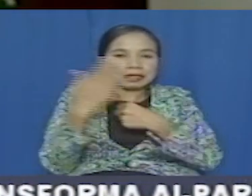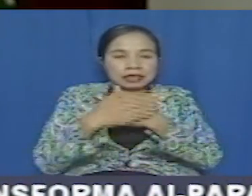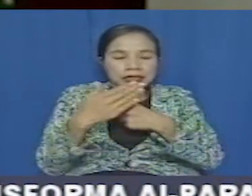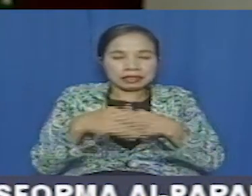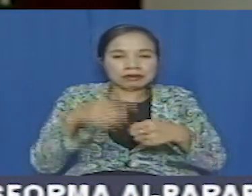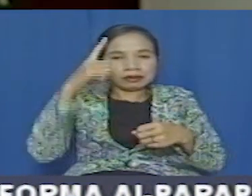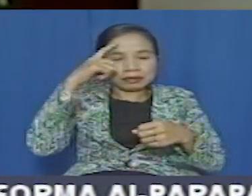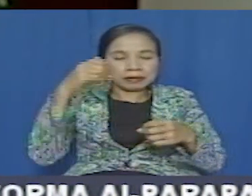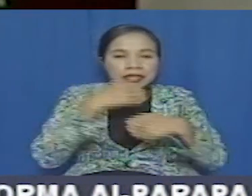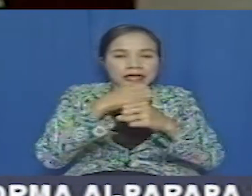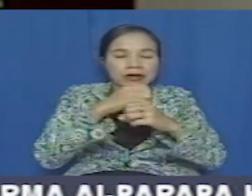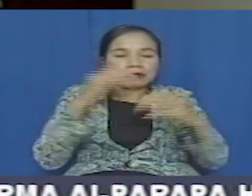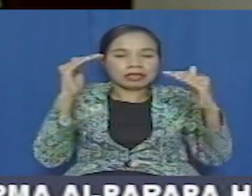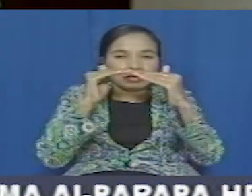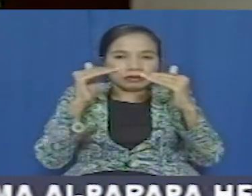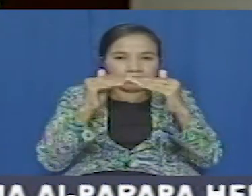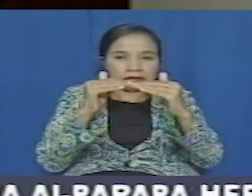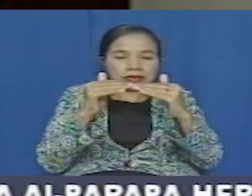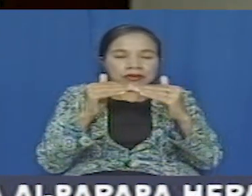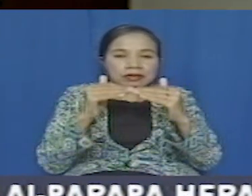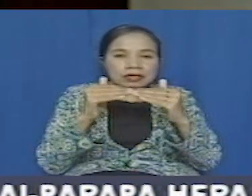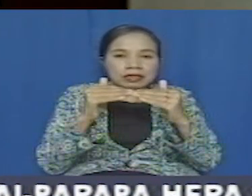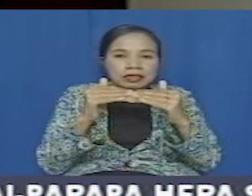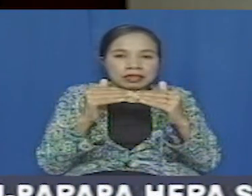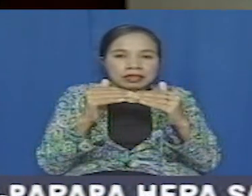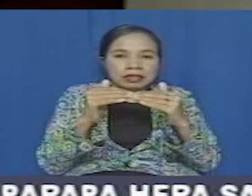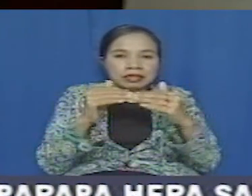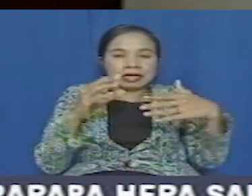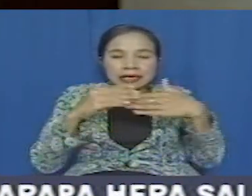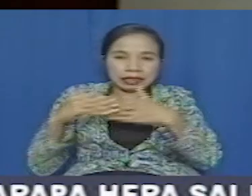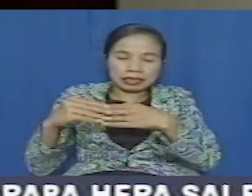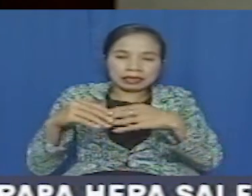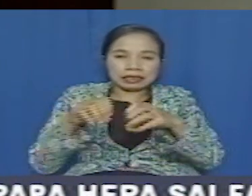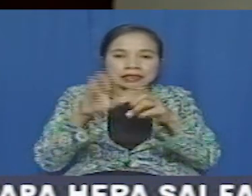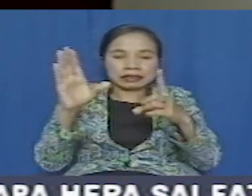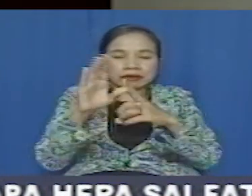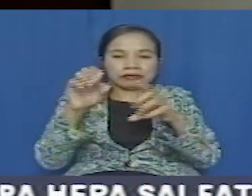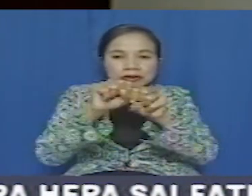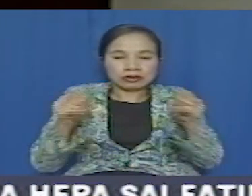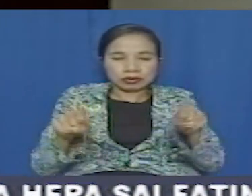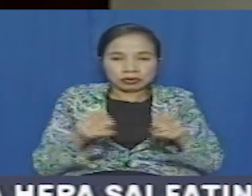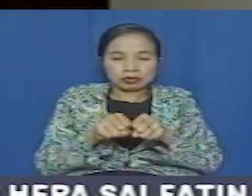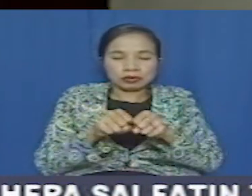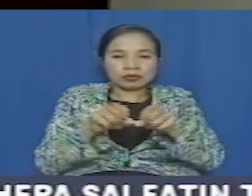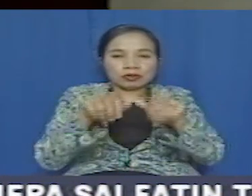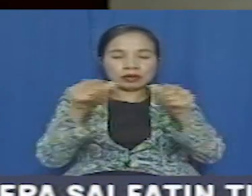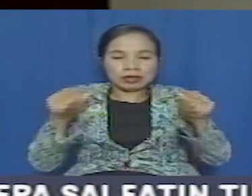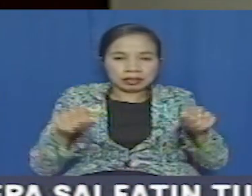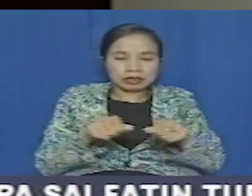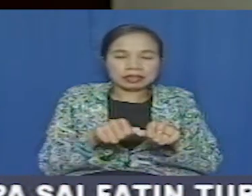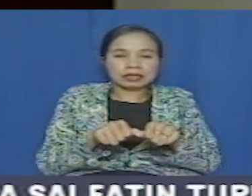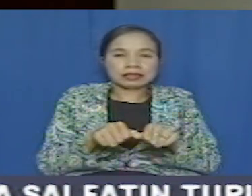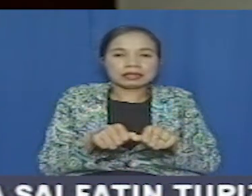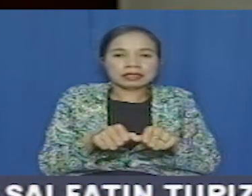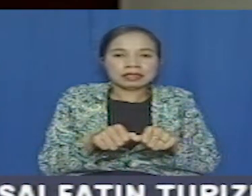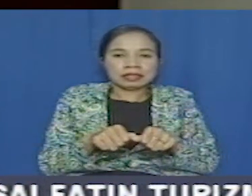halu surmutu itu ne parita rumah kita susi naisip suku sira nebe maka sira coordena sira consolida